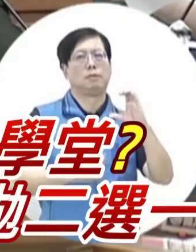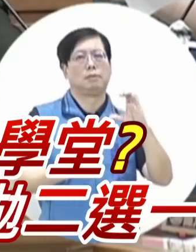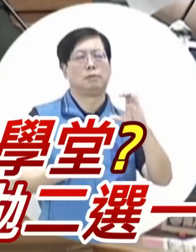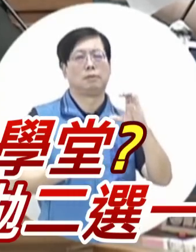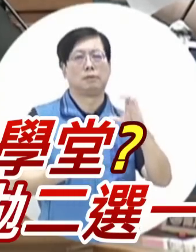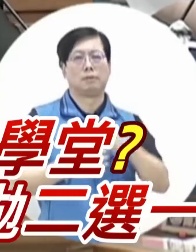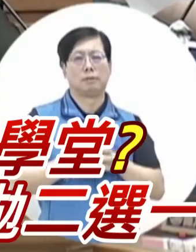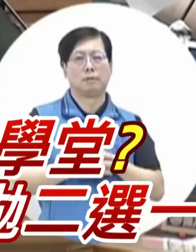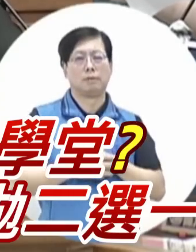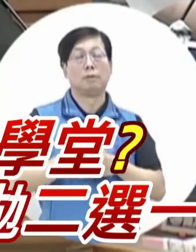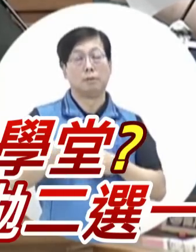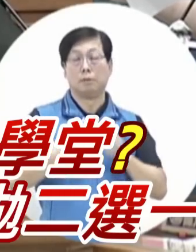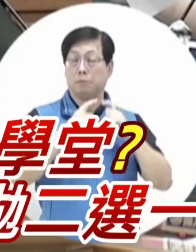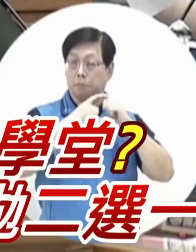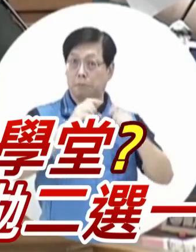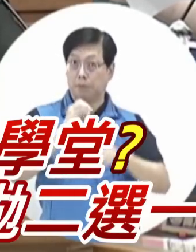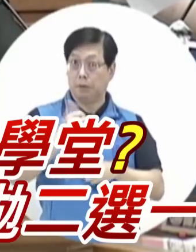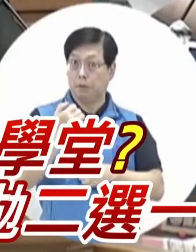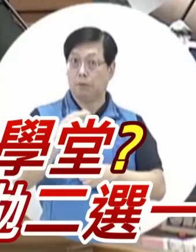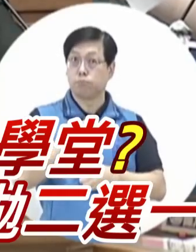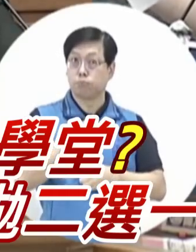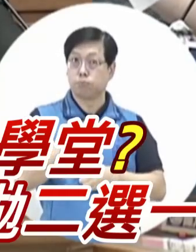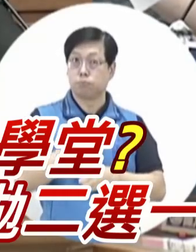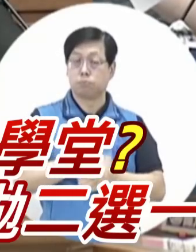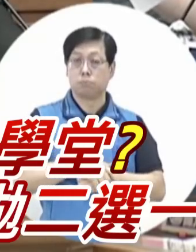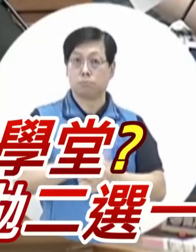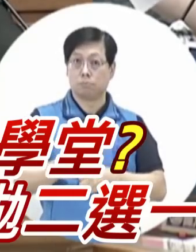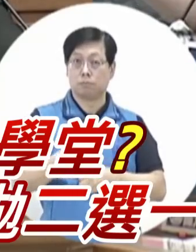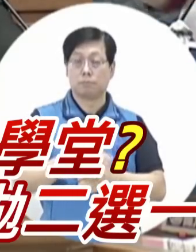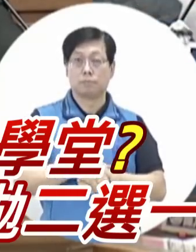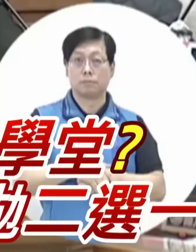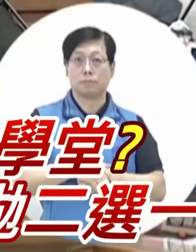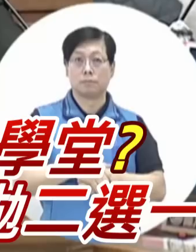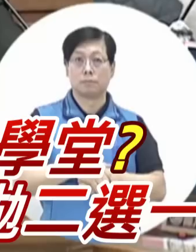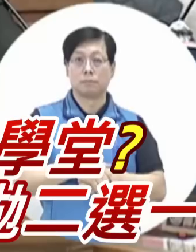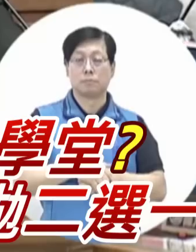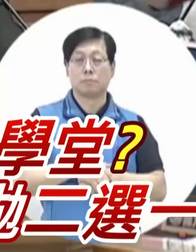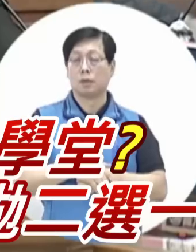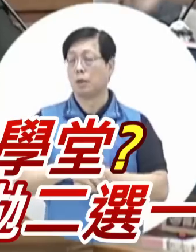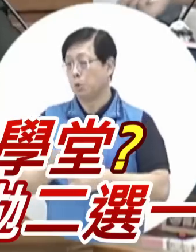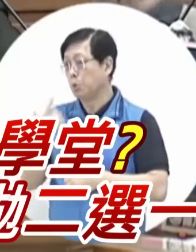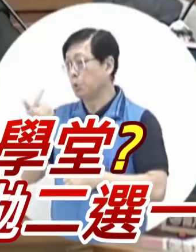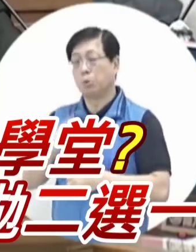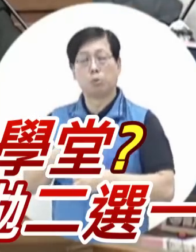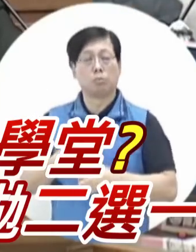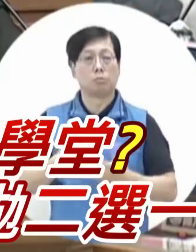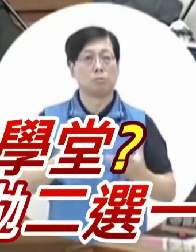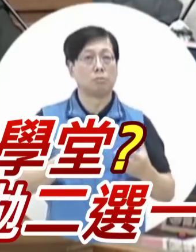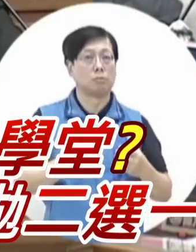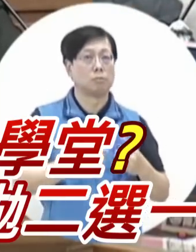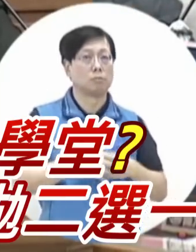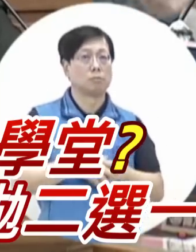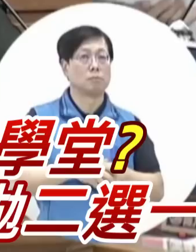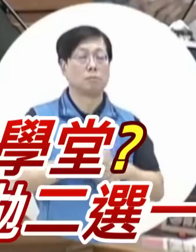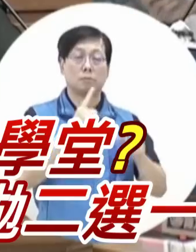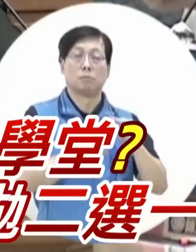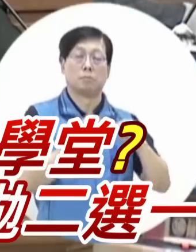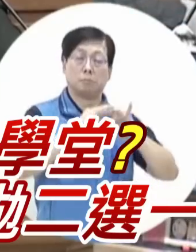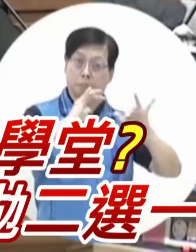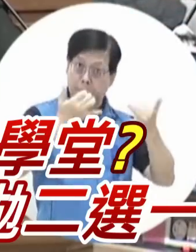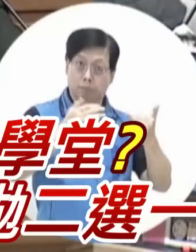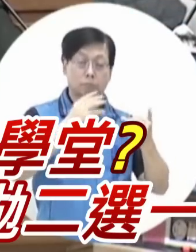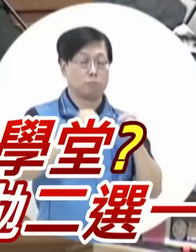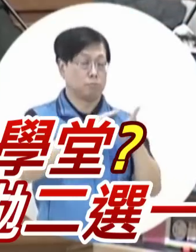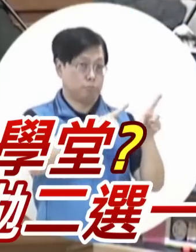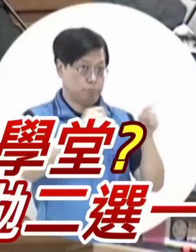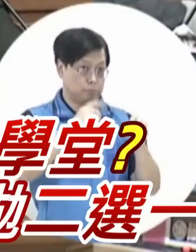C 好。 好，我来回答好不好？要不要回答？ 你回答 C， 可以不可以回答申论题？ 对，我快点回答啊。 中华民国是坚守